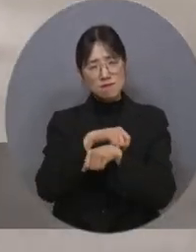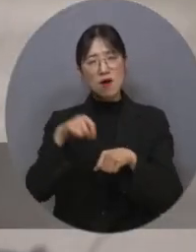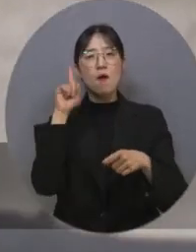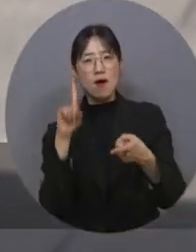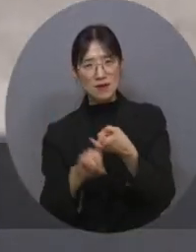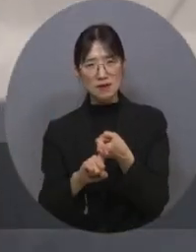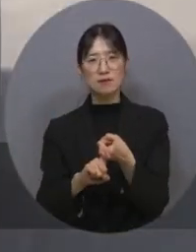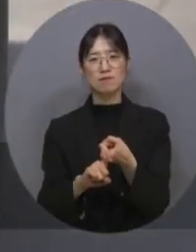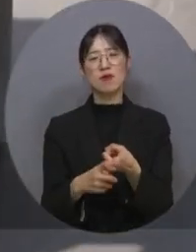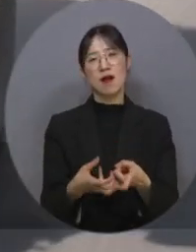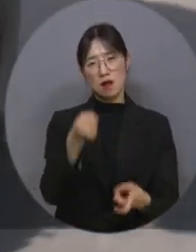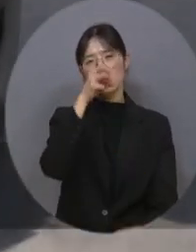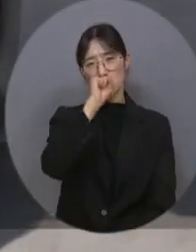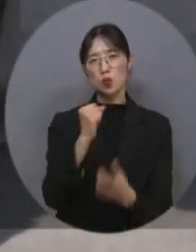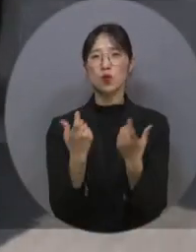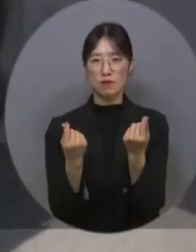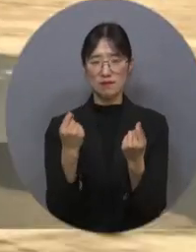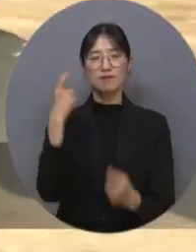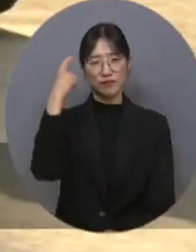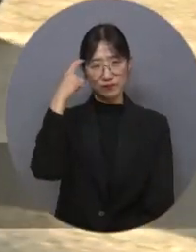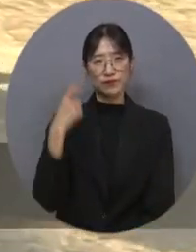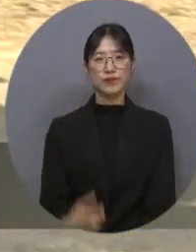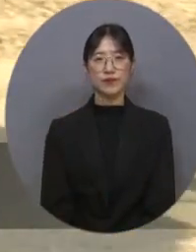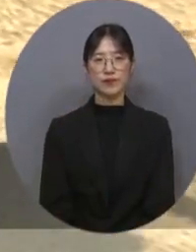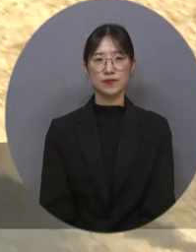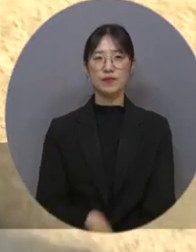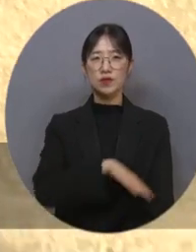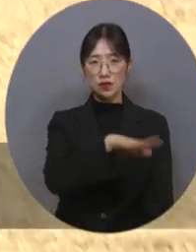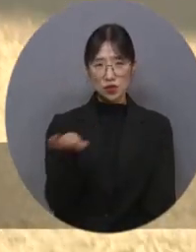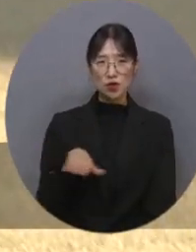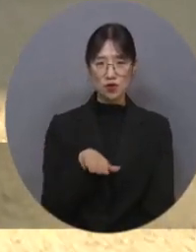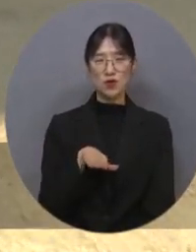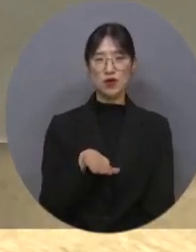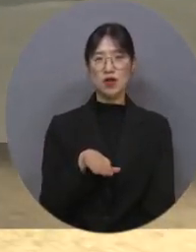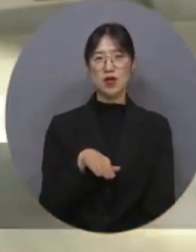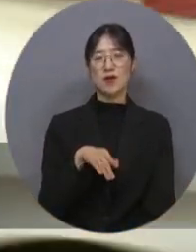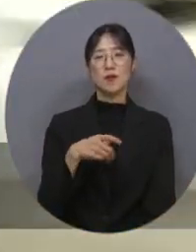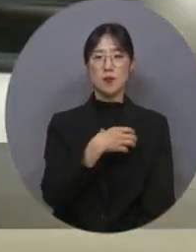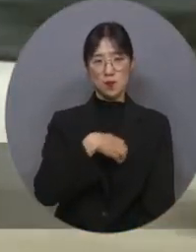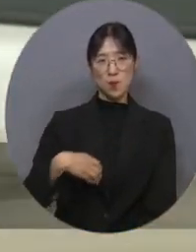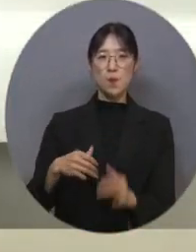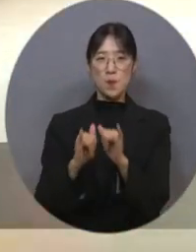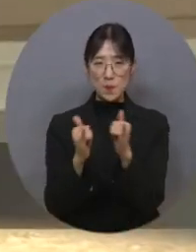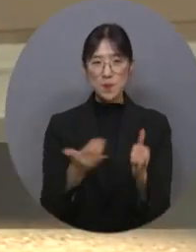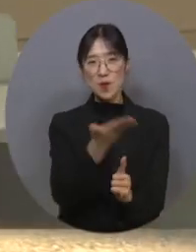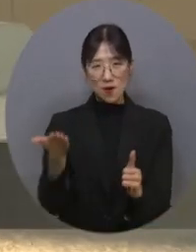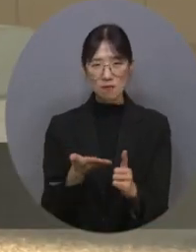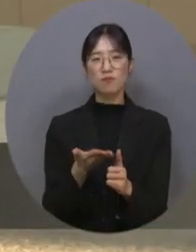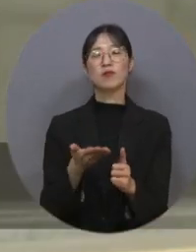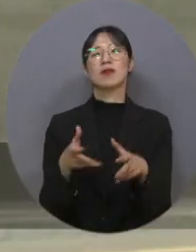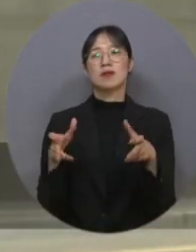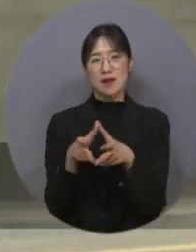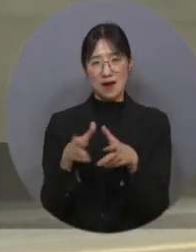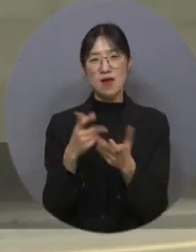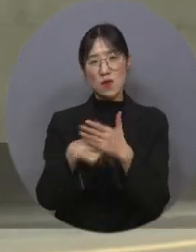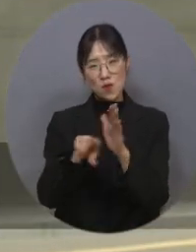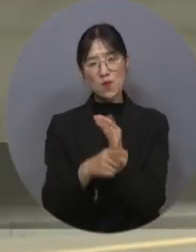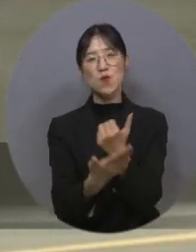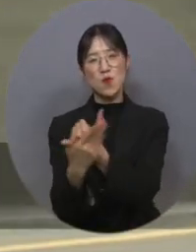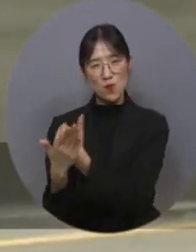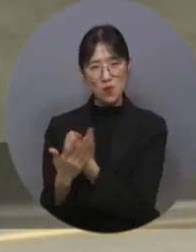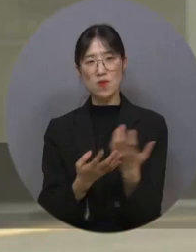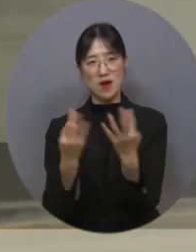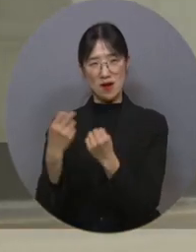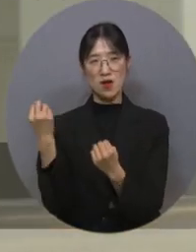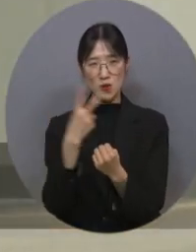가져줬으면 좋겠다 하는 생각을 가져봅니다. 우리 도민 여러분들도 장애인들을 위해서 열심히 도와주는 또는